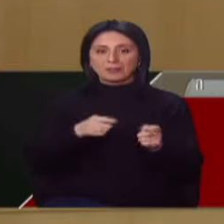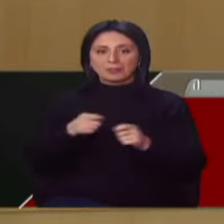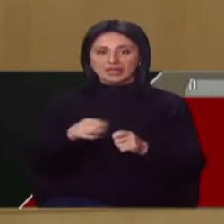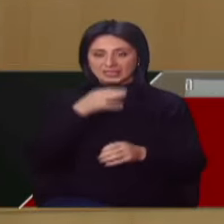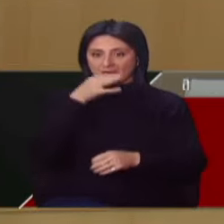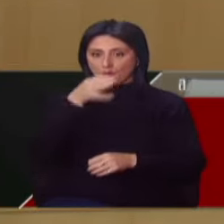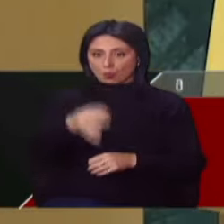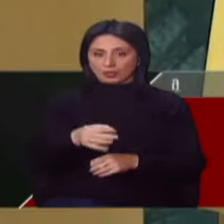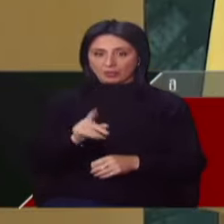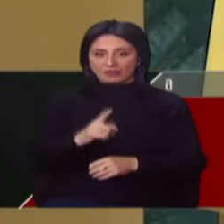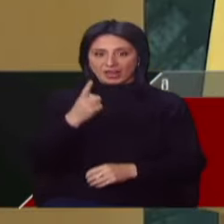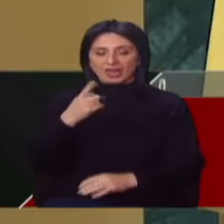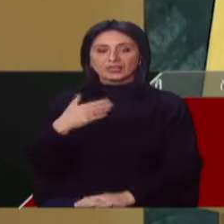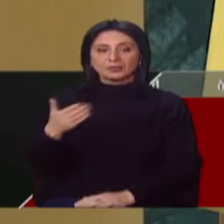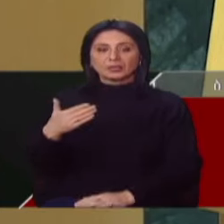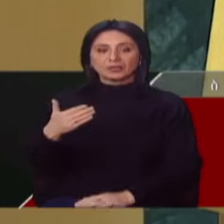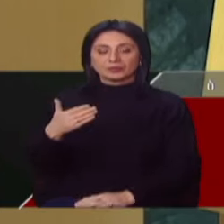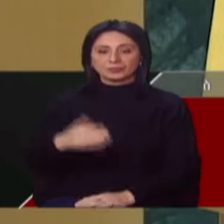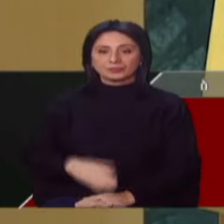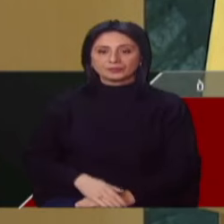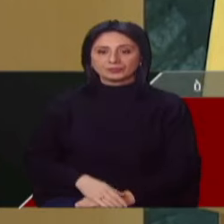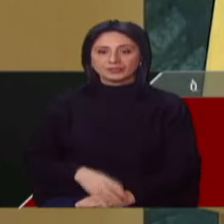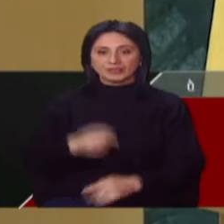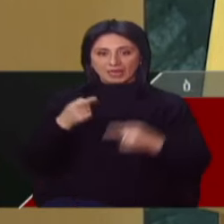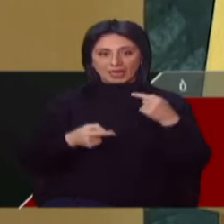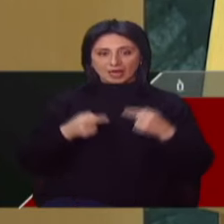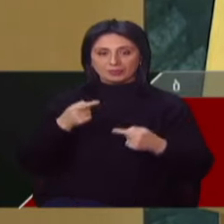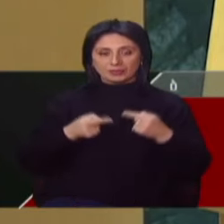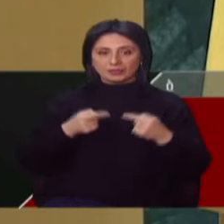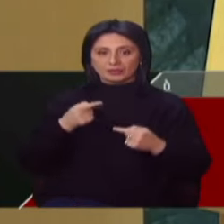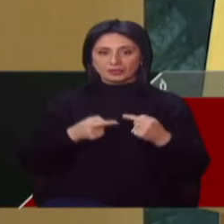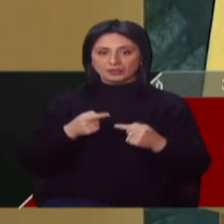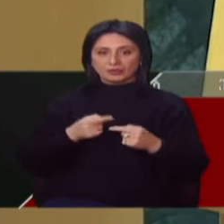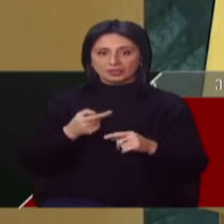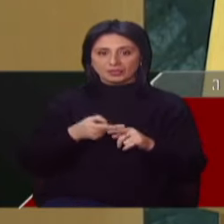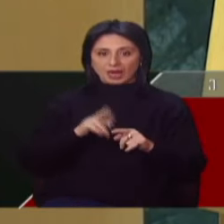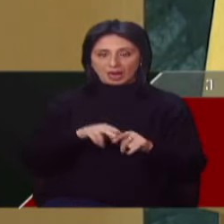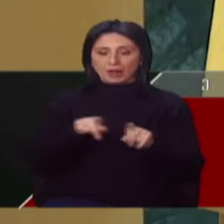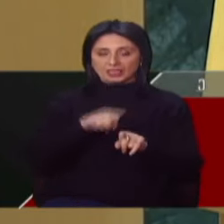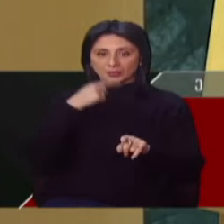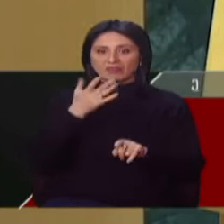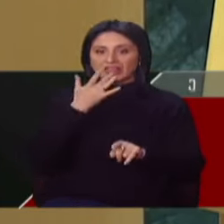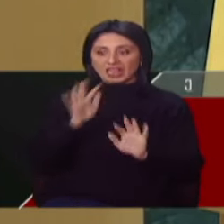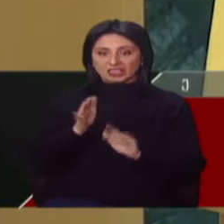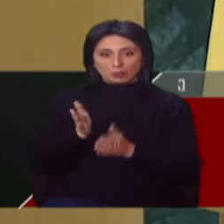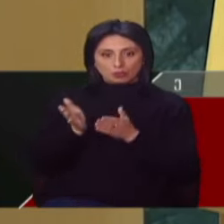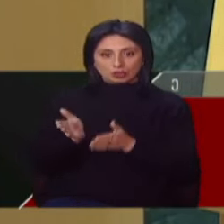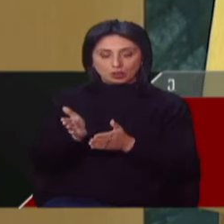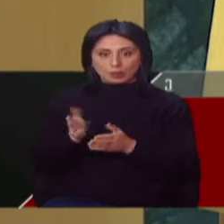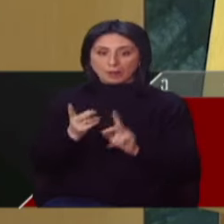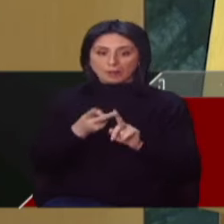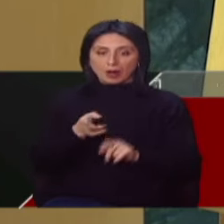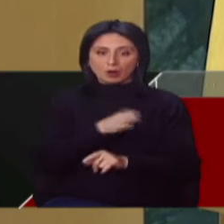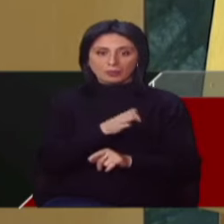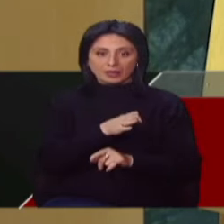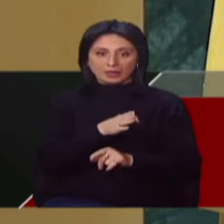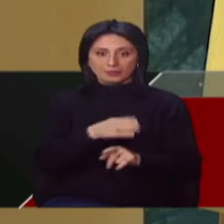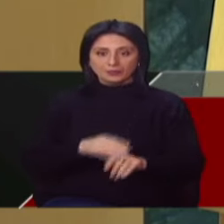imasace ubnebarom. Airtim hriva, ebrzuit, alase ambopt, naționalul modrobas, ta meorim